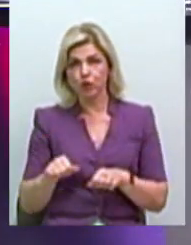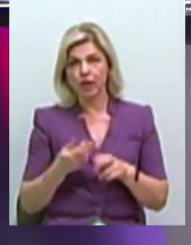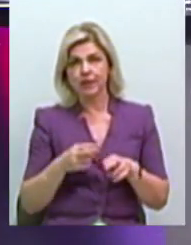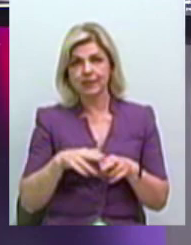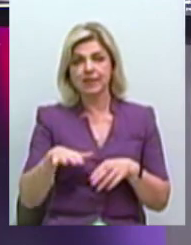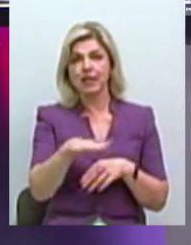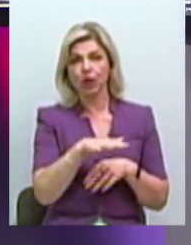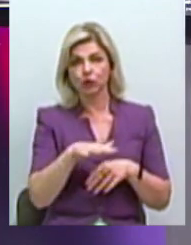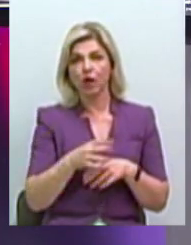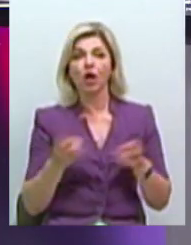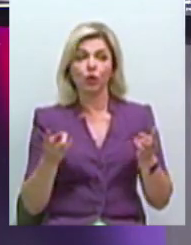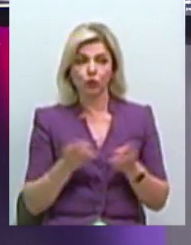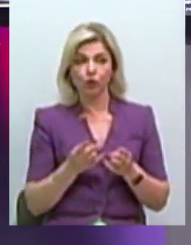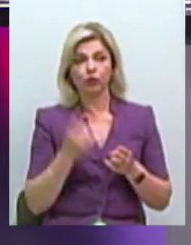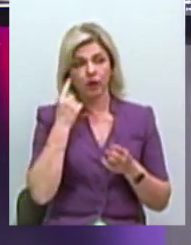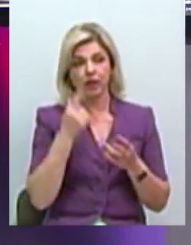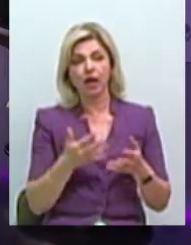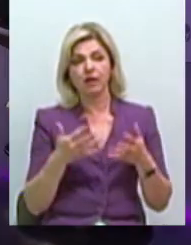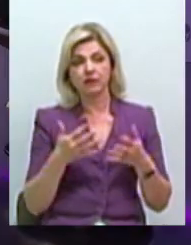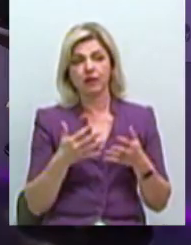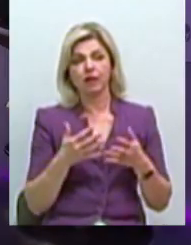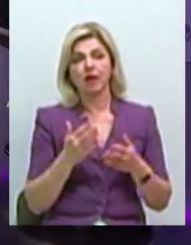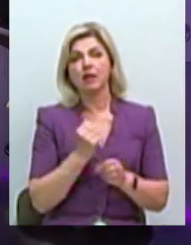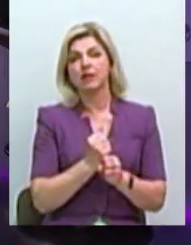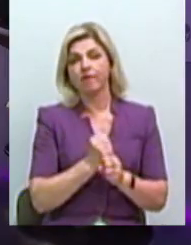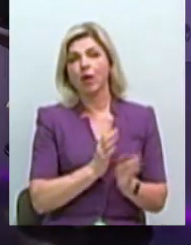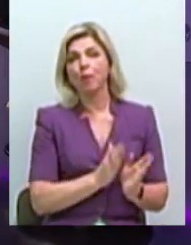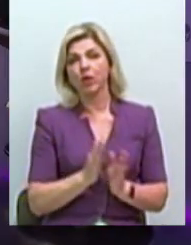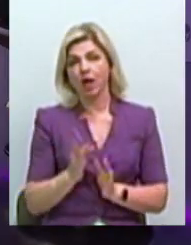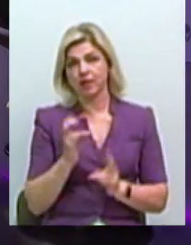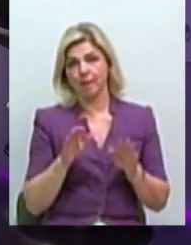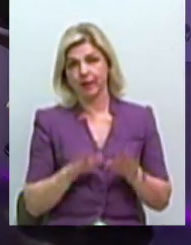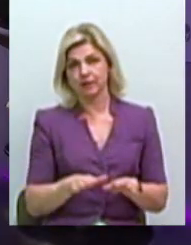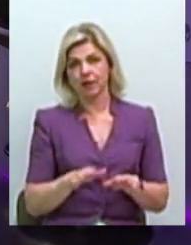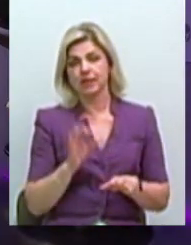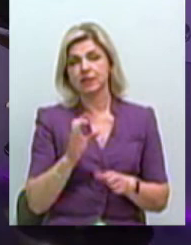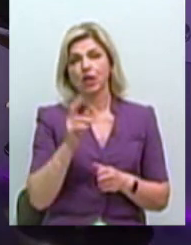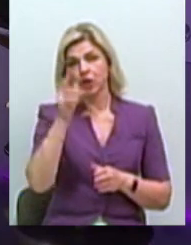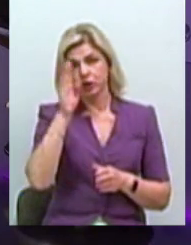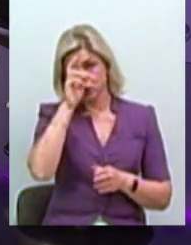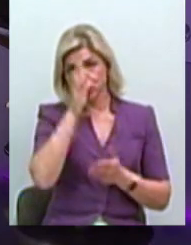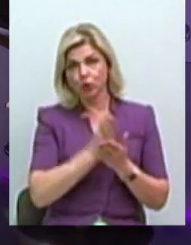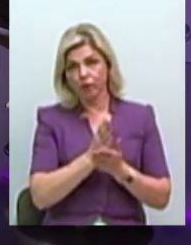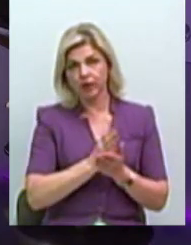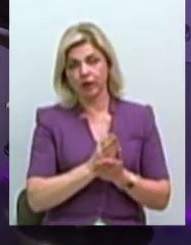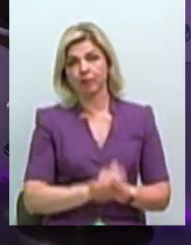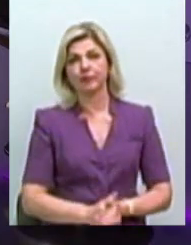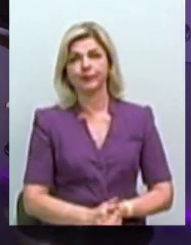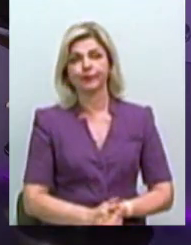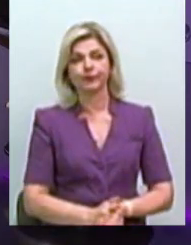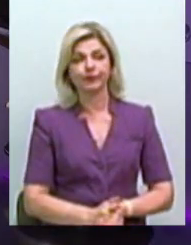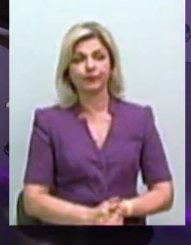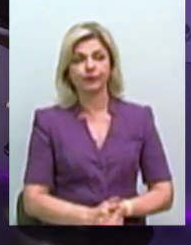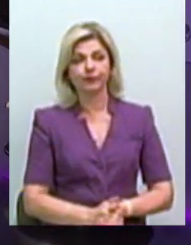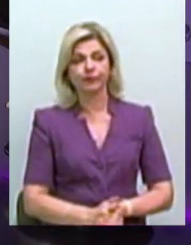середовище. Для цього потрібно, ясна річ, що навести порядок там в них на місцях із чиновниками, які це все покривають. Нам така